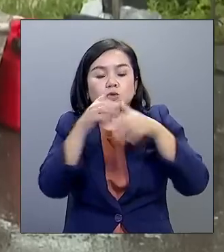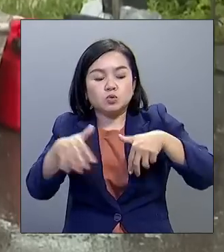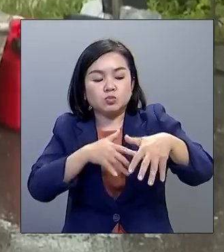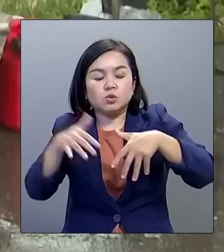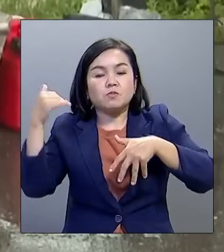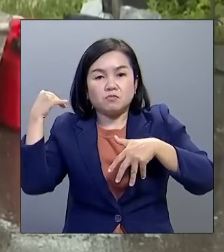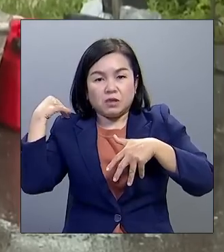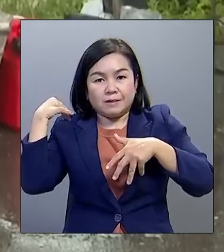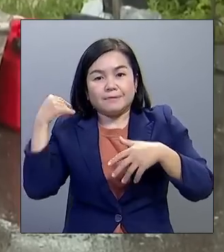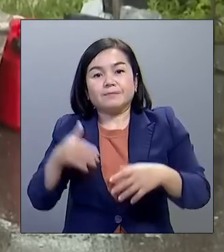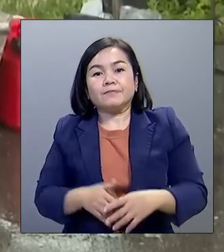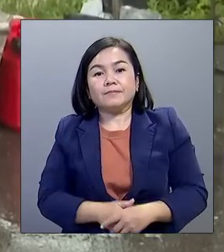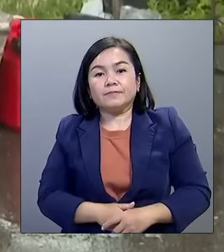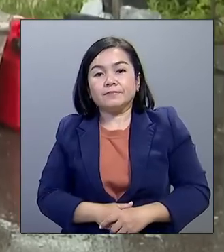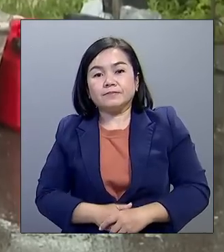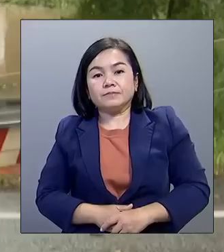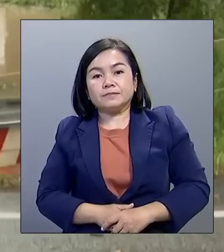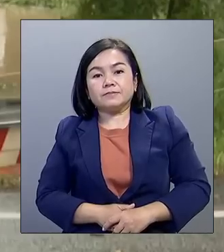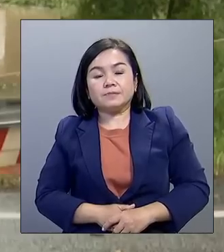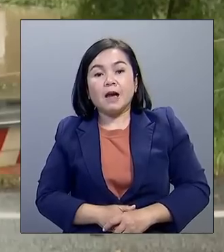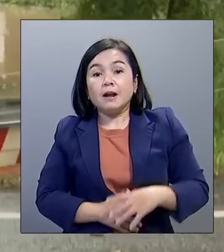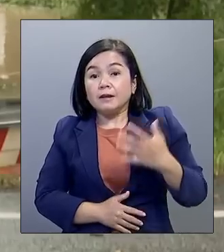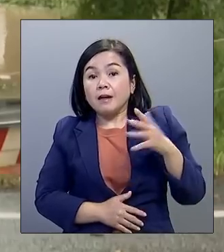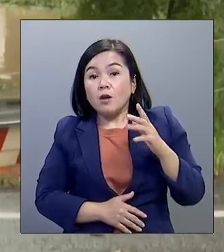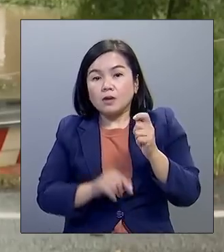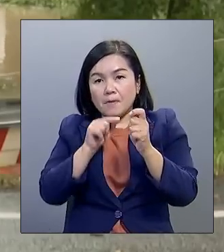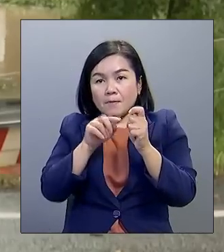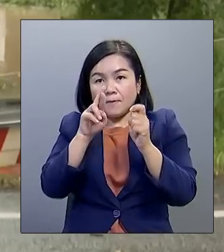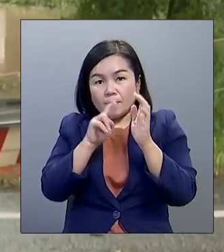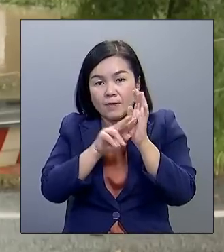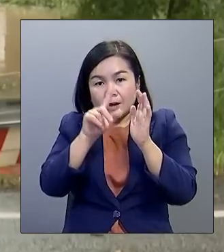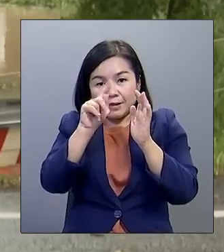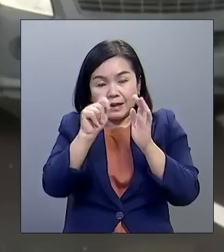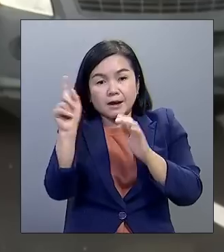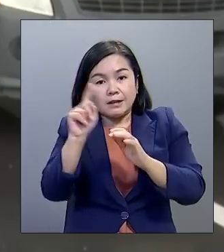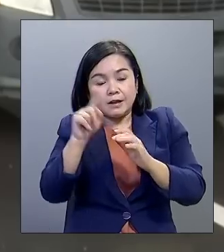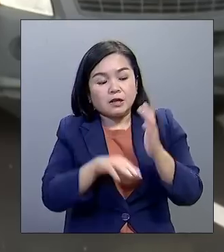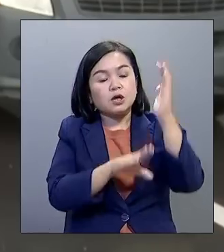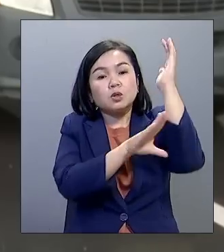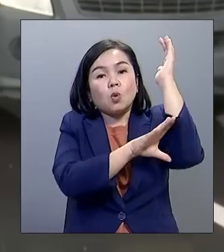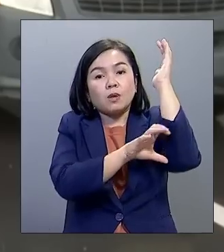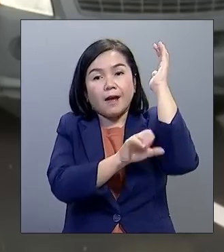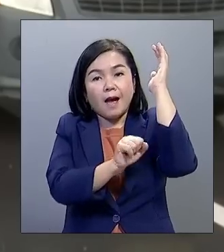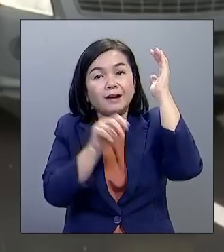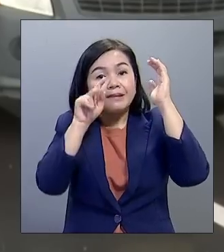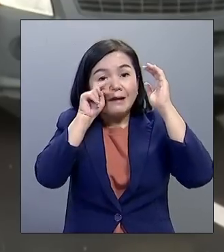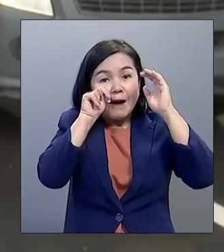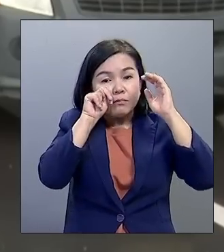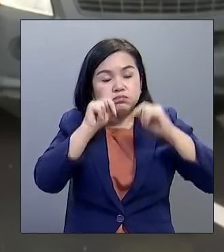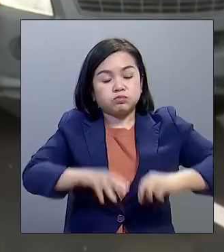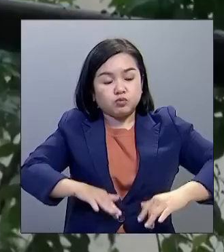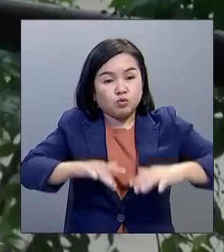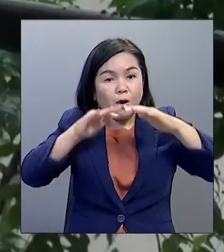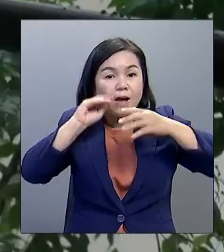นที่อย่างทันการค่ะส่วนที่อำเภอรัตภูมิจังหวัดสงขลาก็พบว่ายังมีบางจุดที่น้ำล้นตลิ่งเข้าท่วมบ้